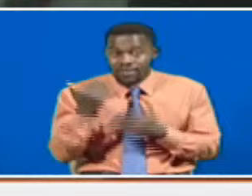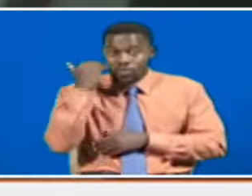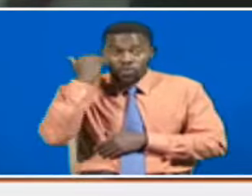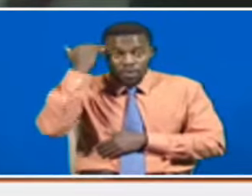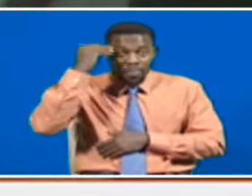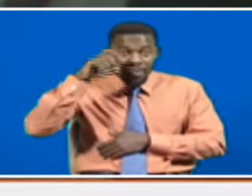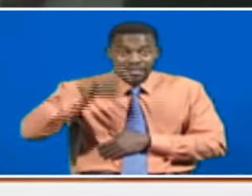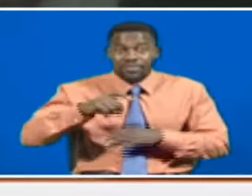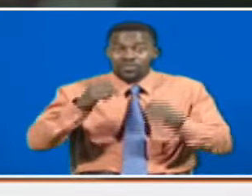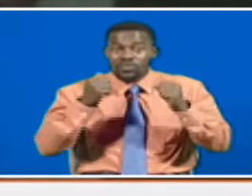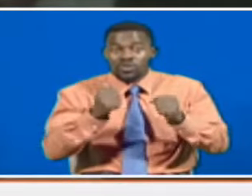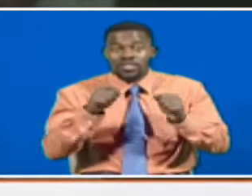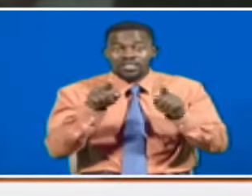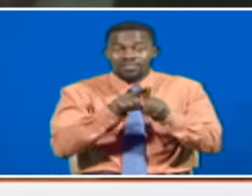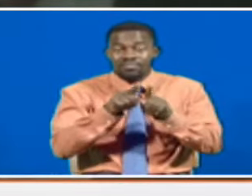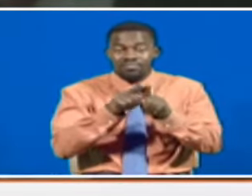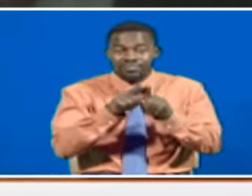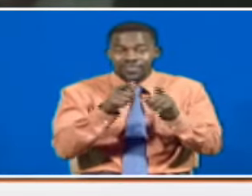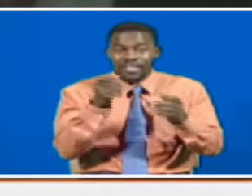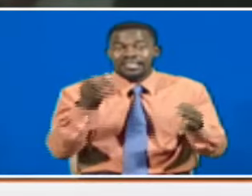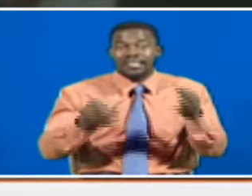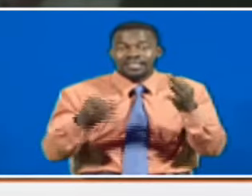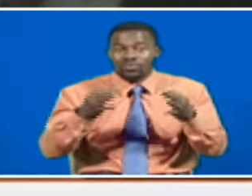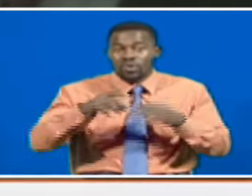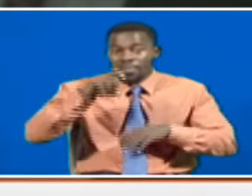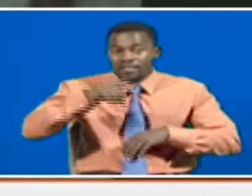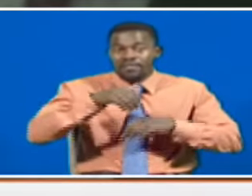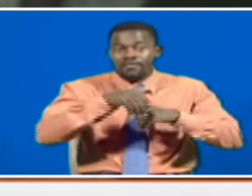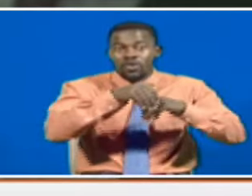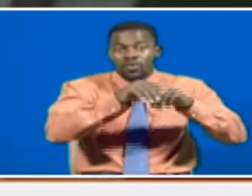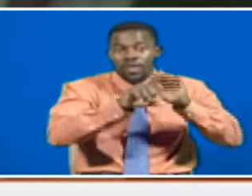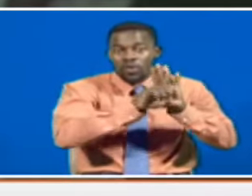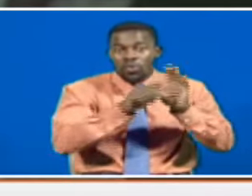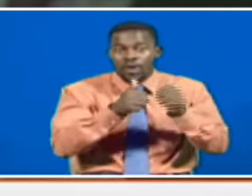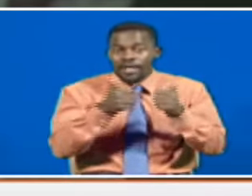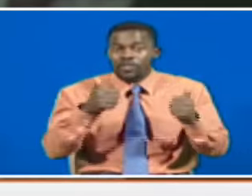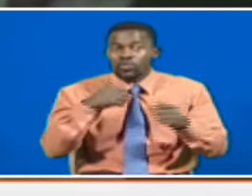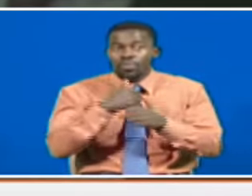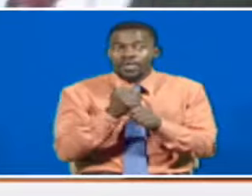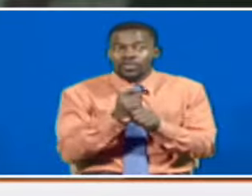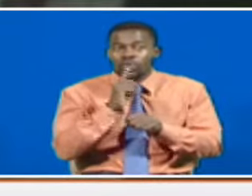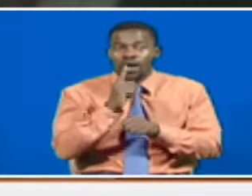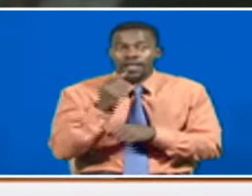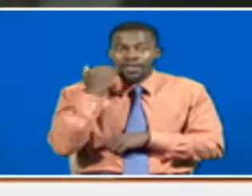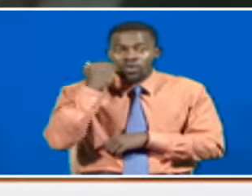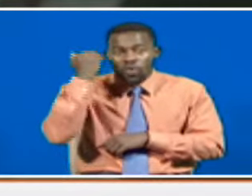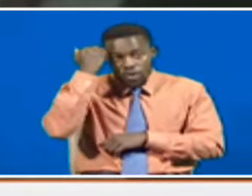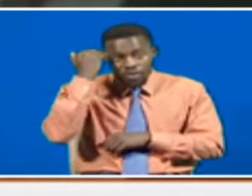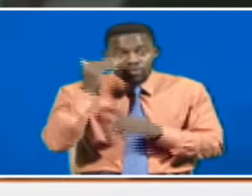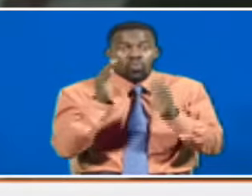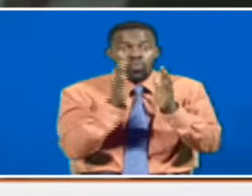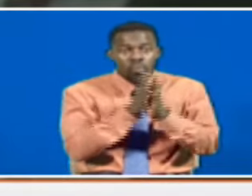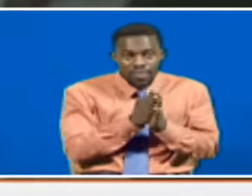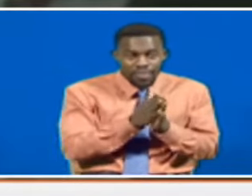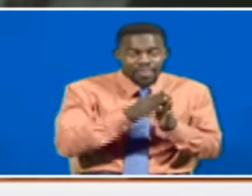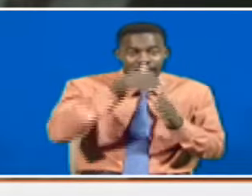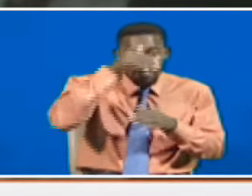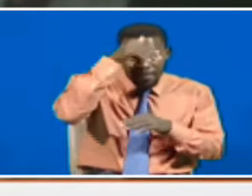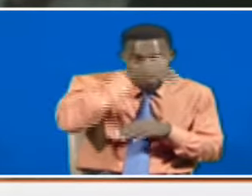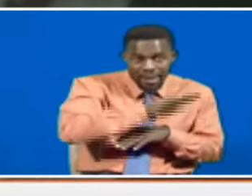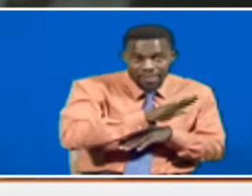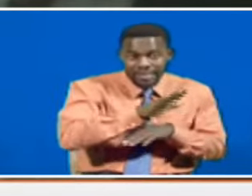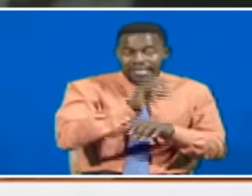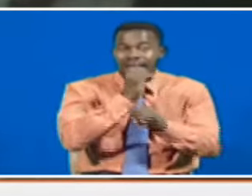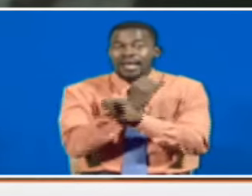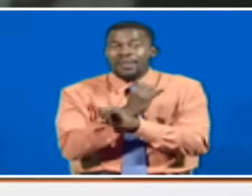wake. We have to fight to ensure that we uphold the rule of law, ensure that the courts and the judiciary are independent and that